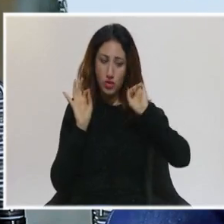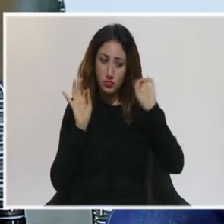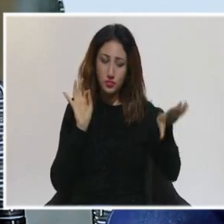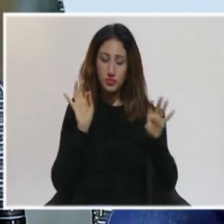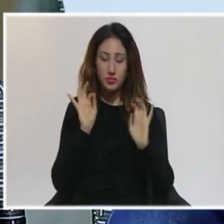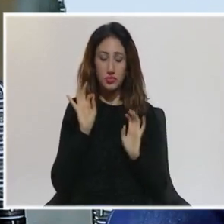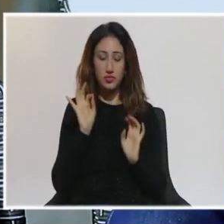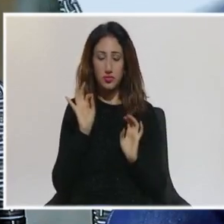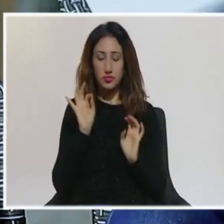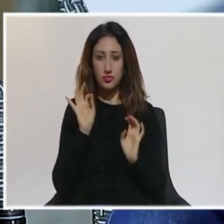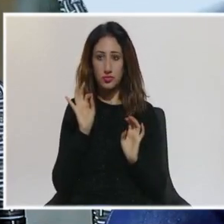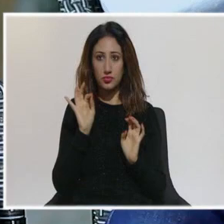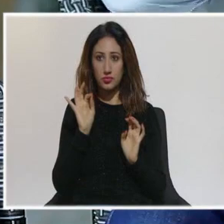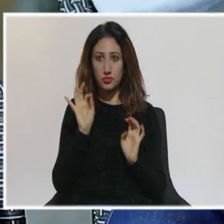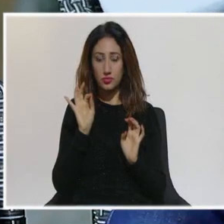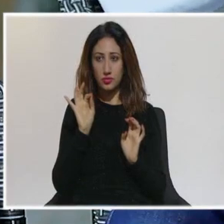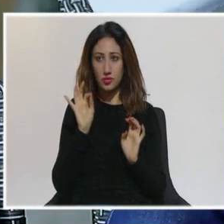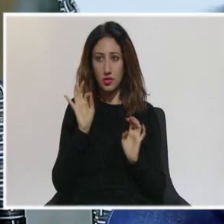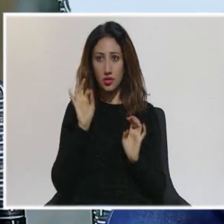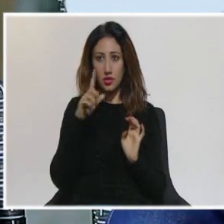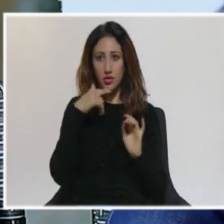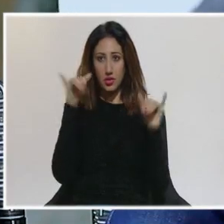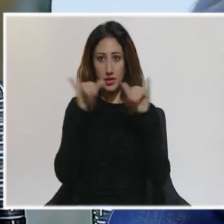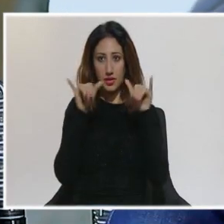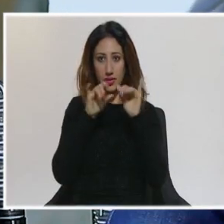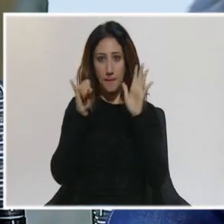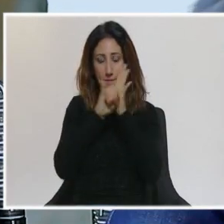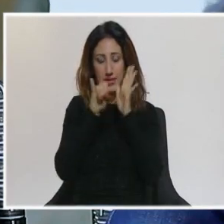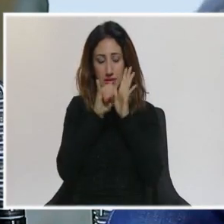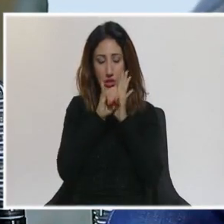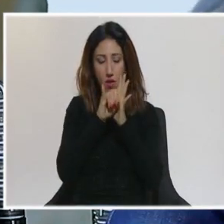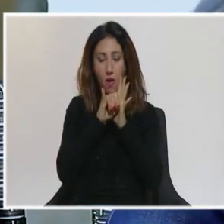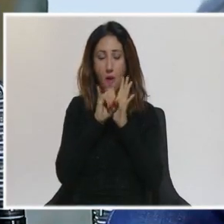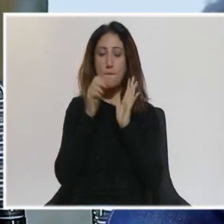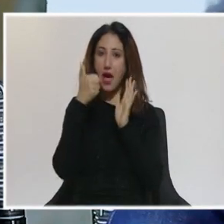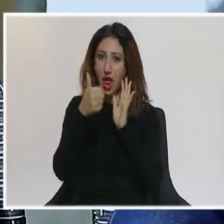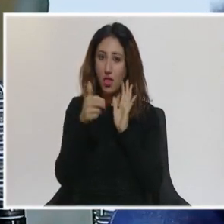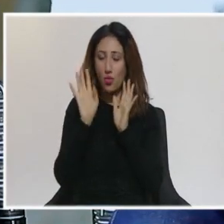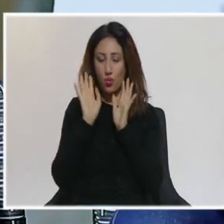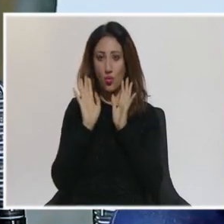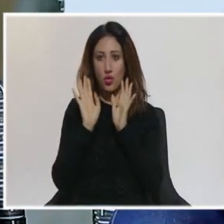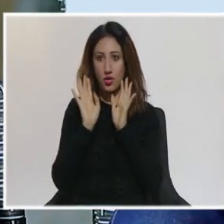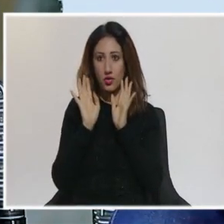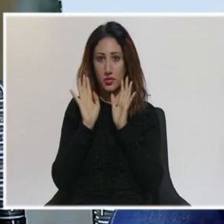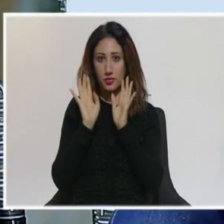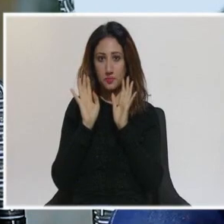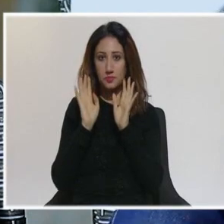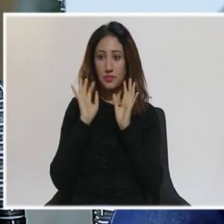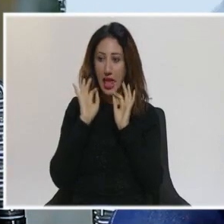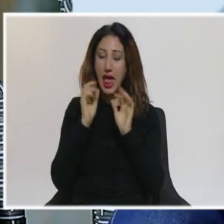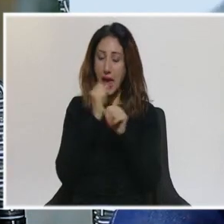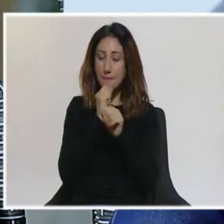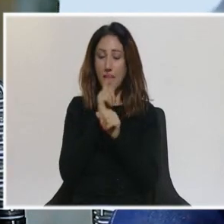مثلا الحاجات دي تيك توك والانستجرام والحاجات دي تسالي ظريفه، اما اتعامل معاها صح